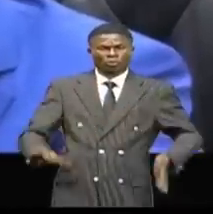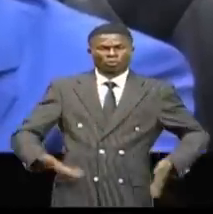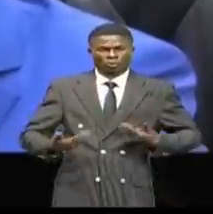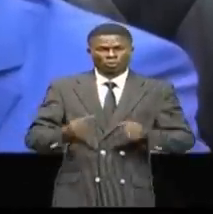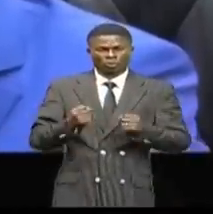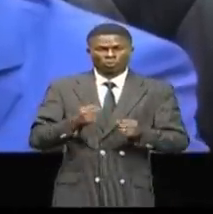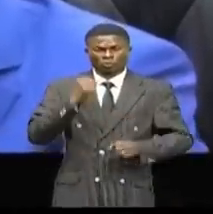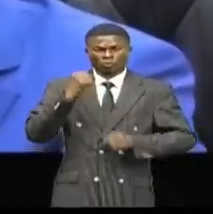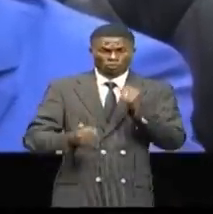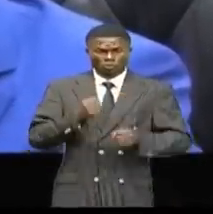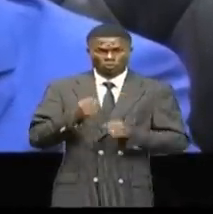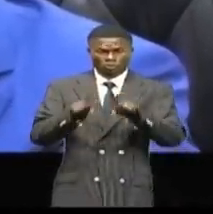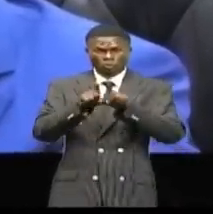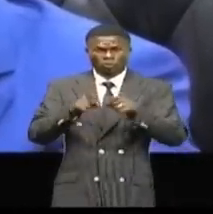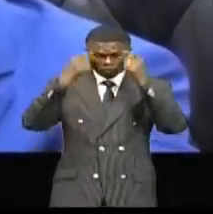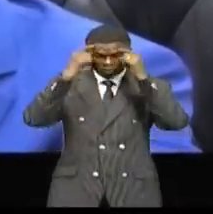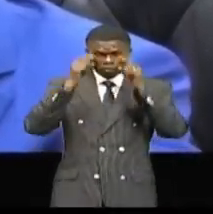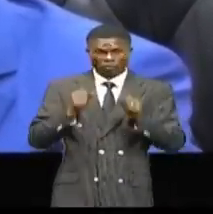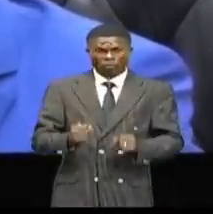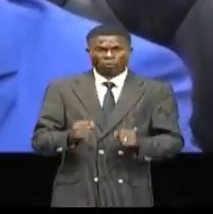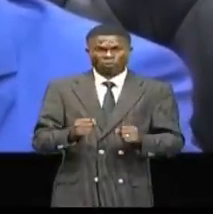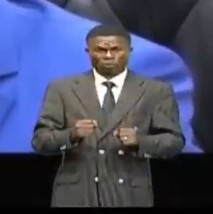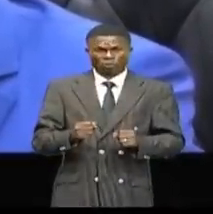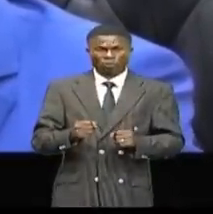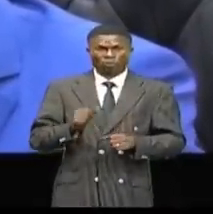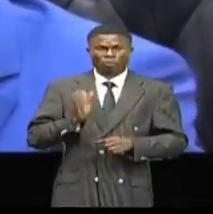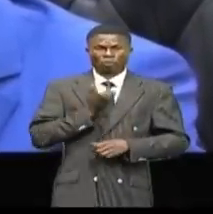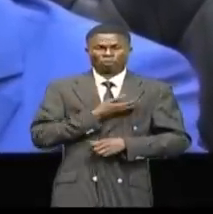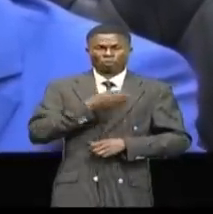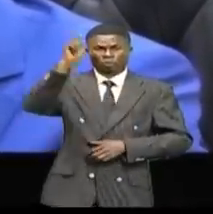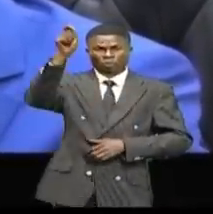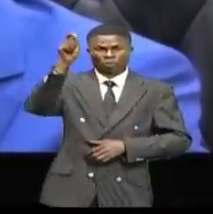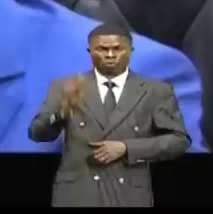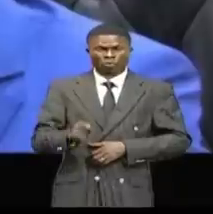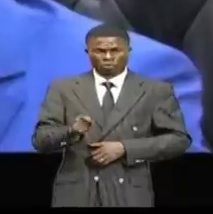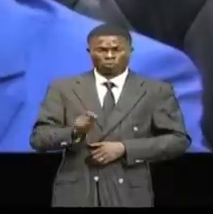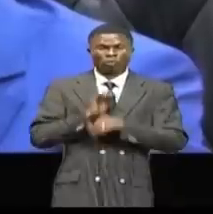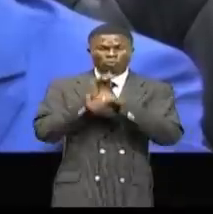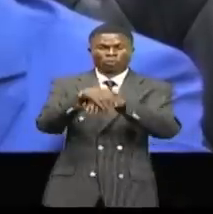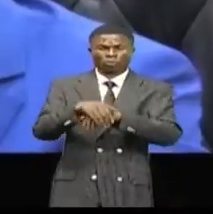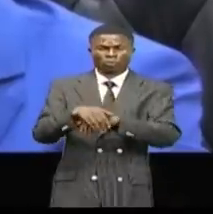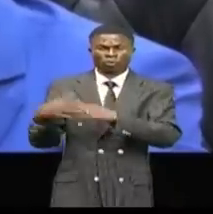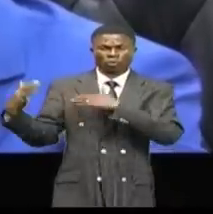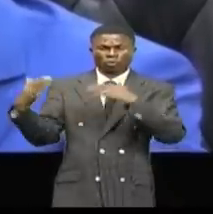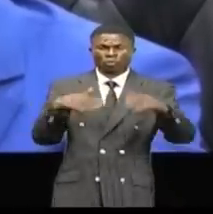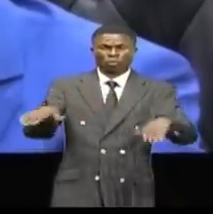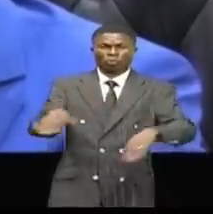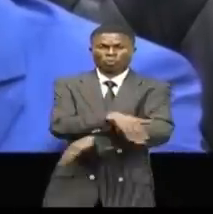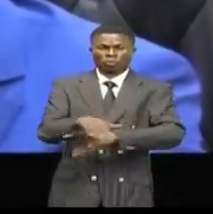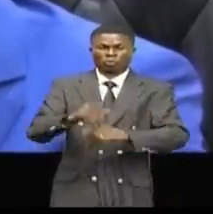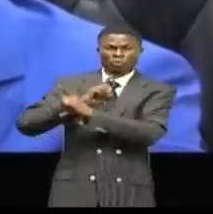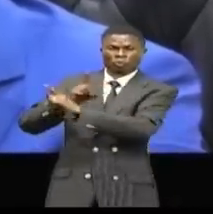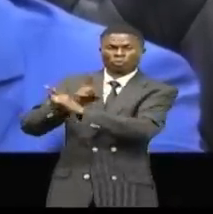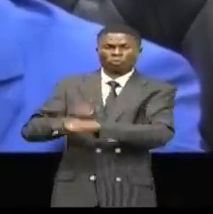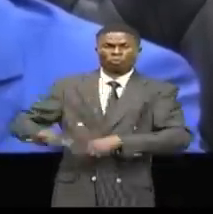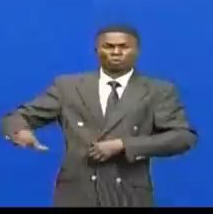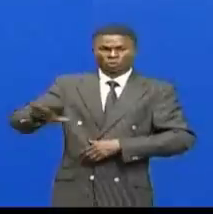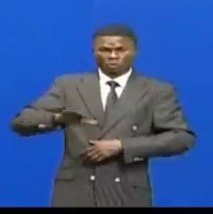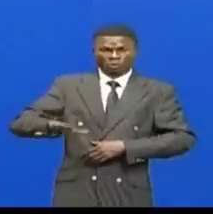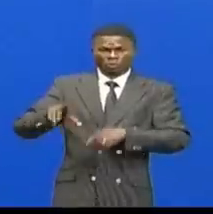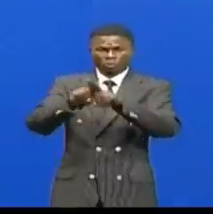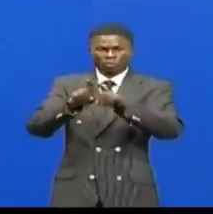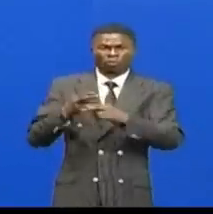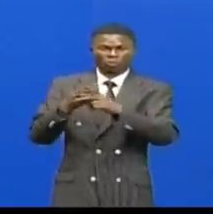la bravoure et la détermination de nos soldats actuellement engagés au front pour la défense de la patrie et